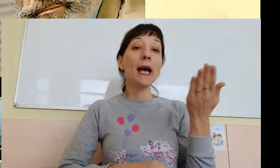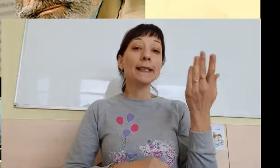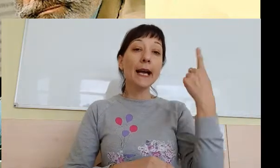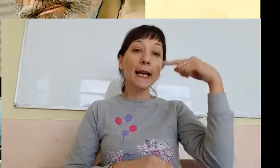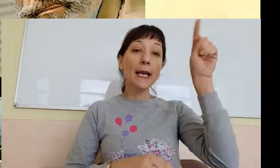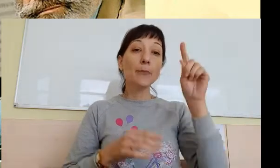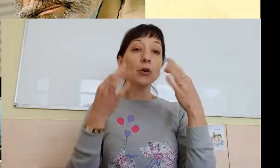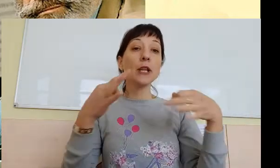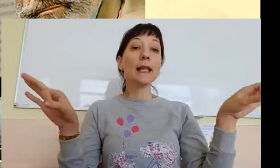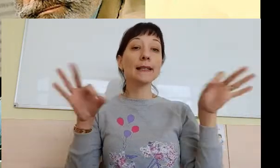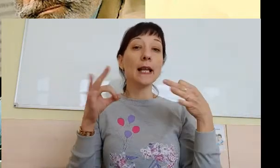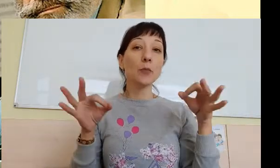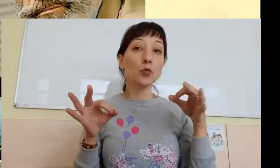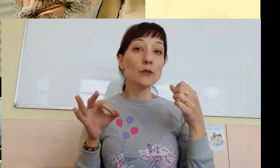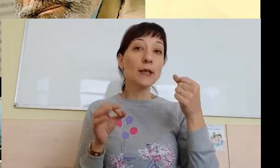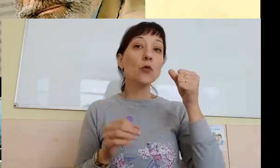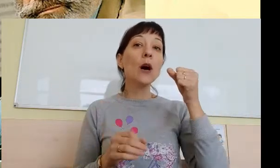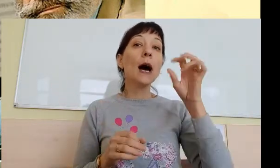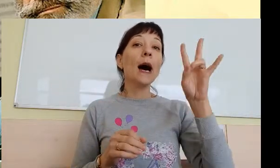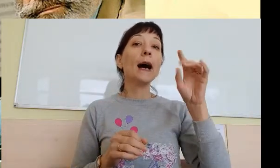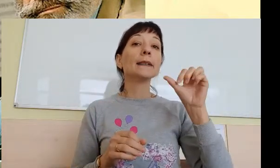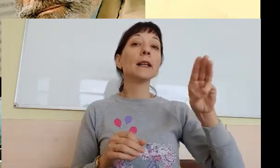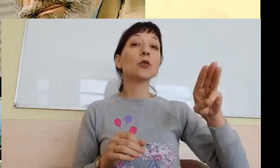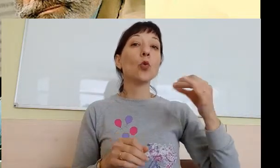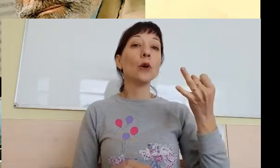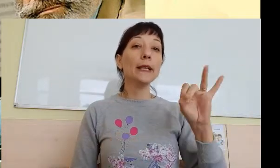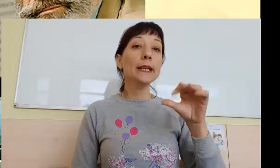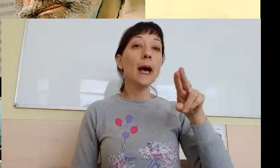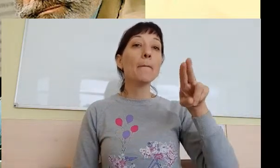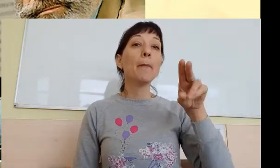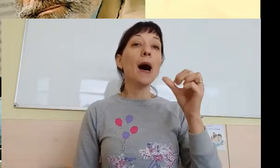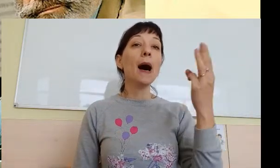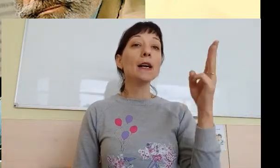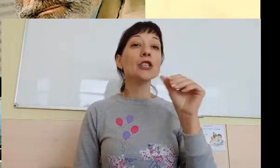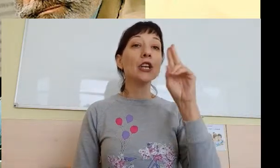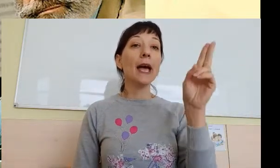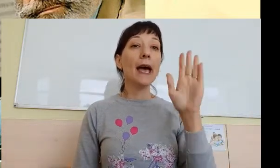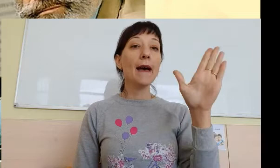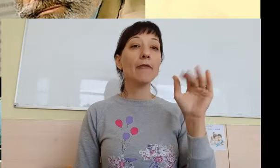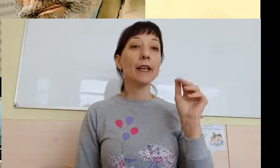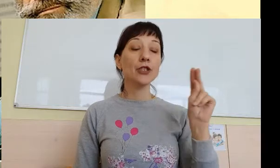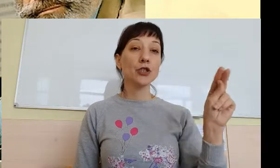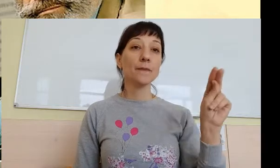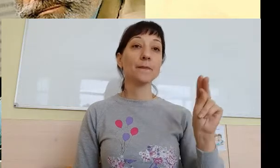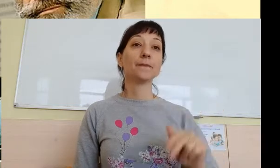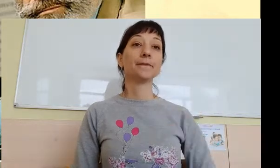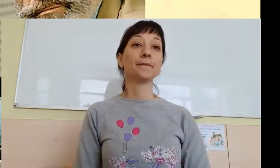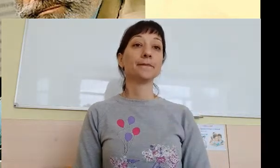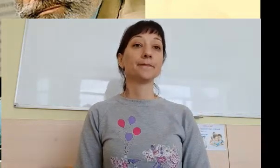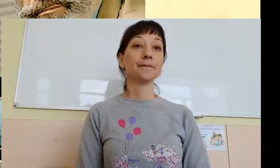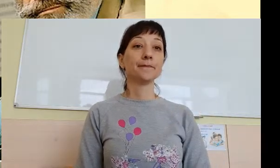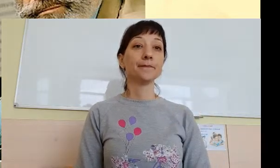степом», який поклали на музику Анатолій Пашкевич.